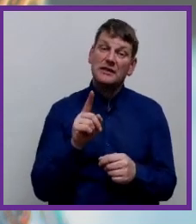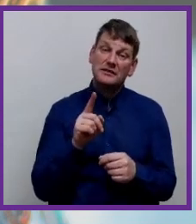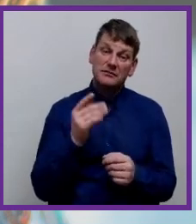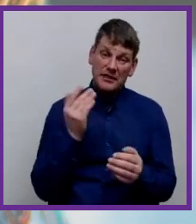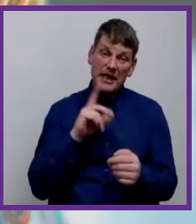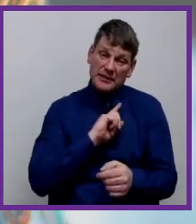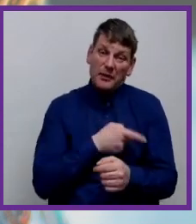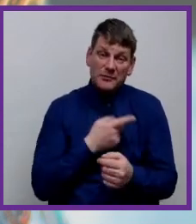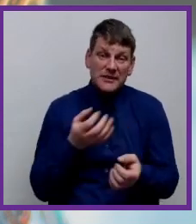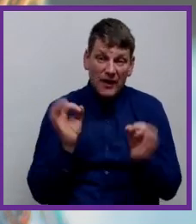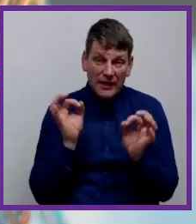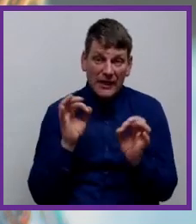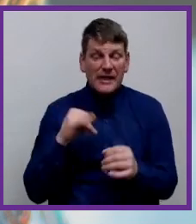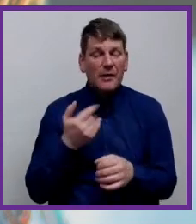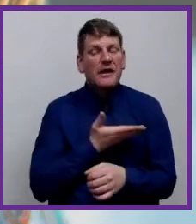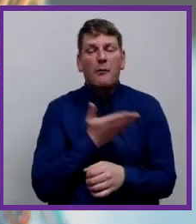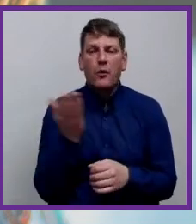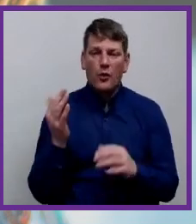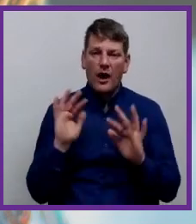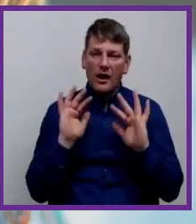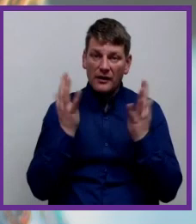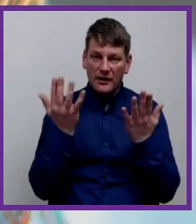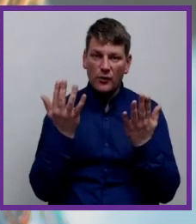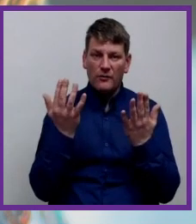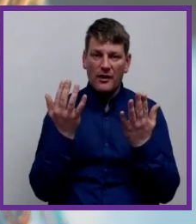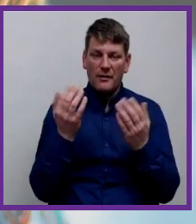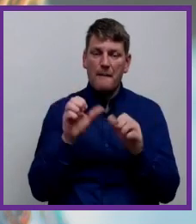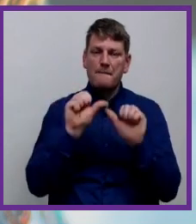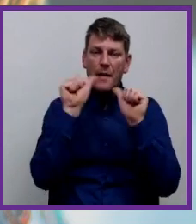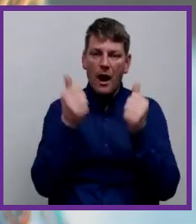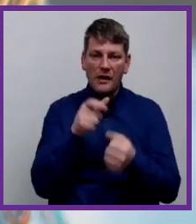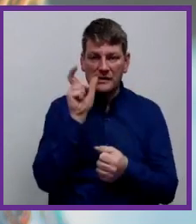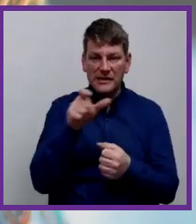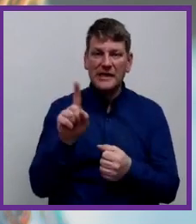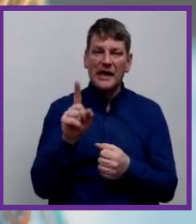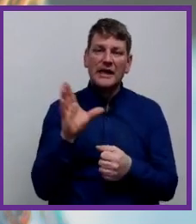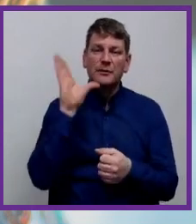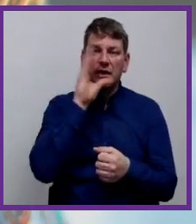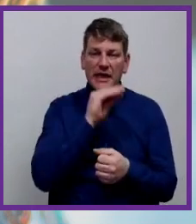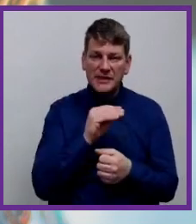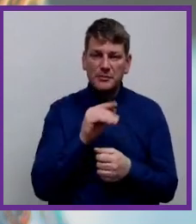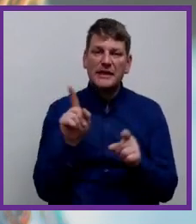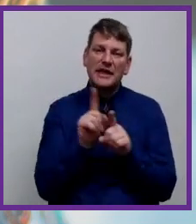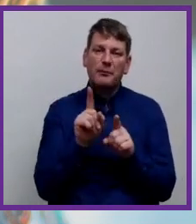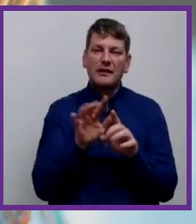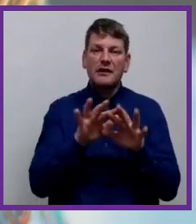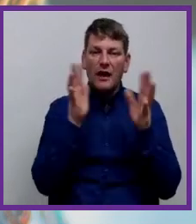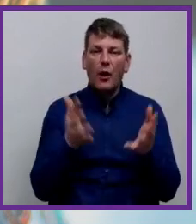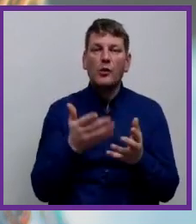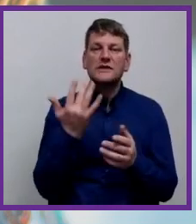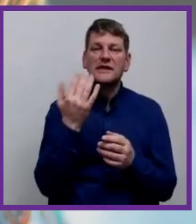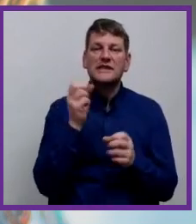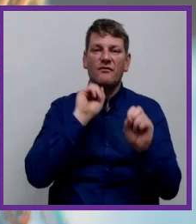bet jebkurā gadījumā māksliniekam iespējas ir tikpat daudz, cik